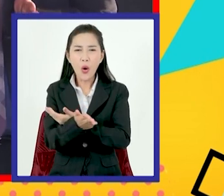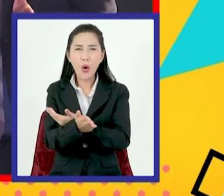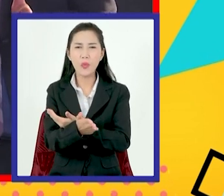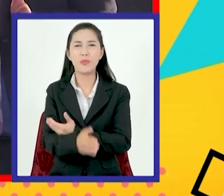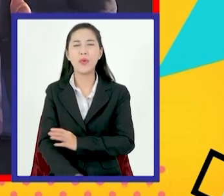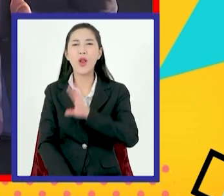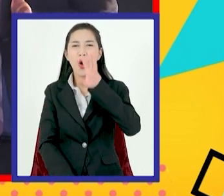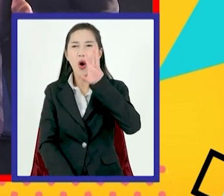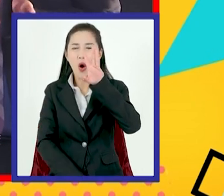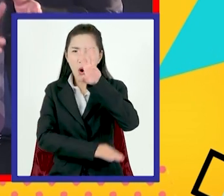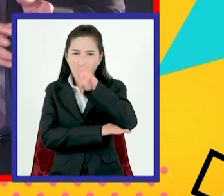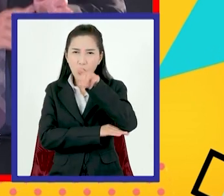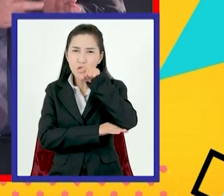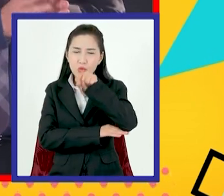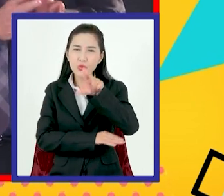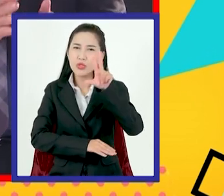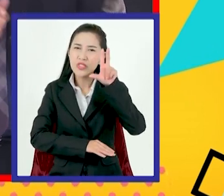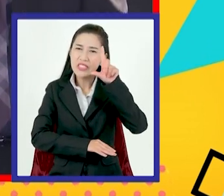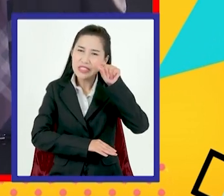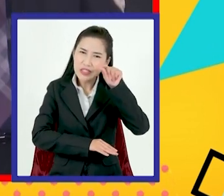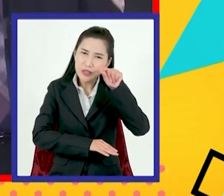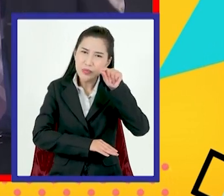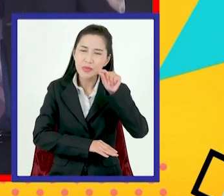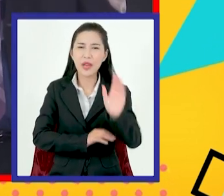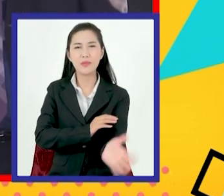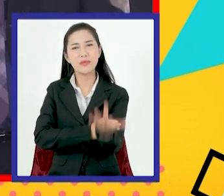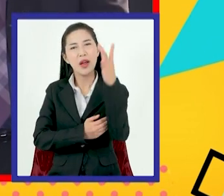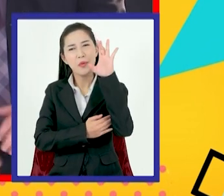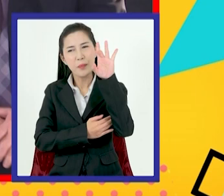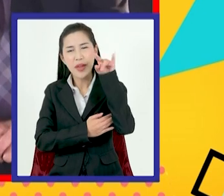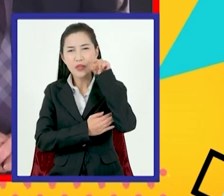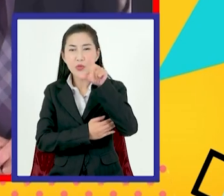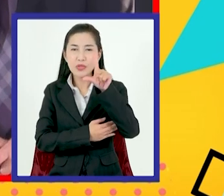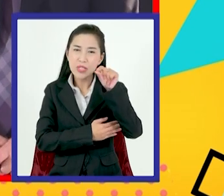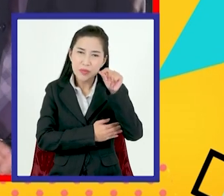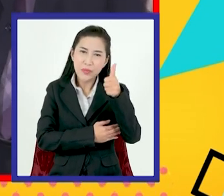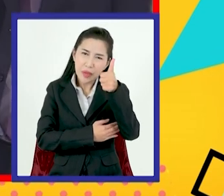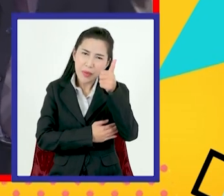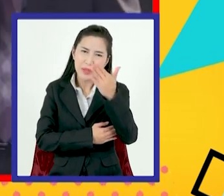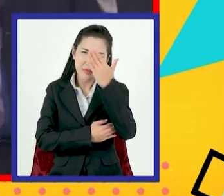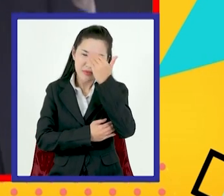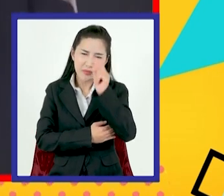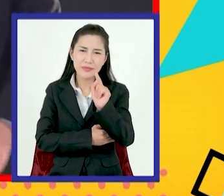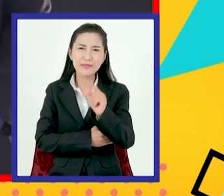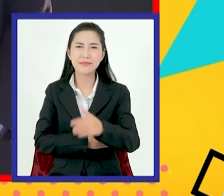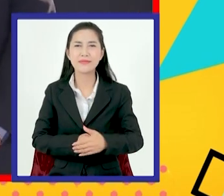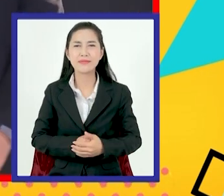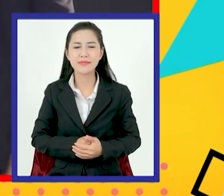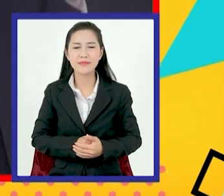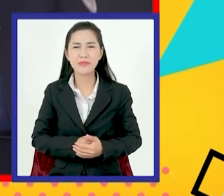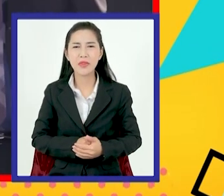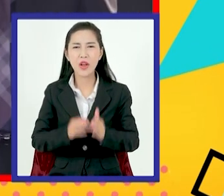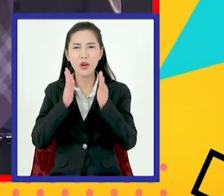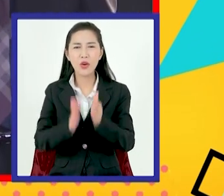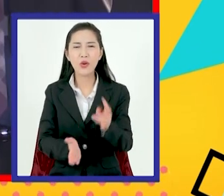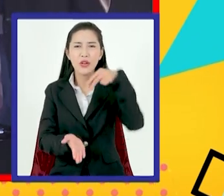ง20กับ8โมง20ได้ไหมครับ ทำไมครับท่านครับ เพราะว่าไม่งั้นจะไม่มีค